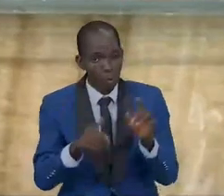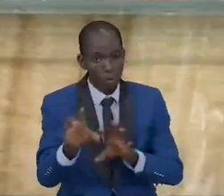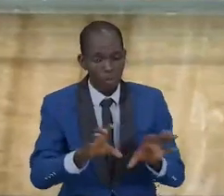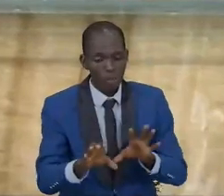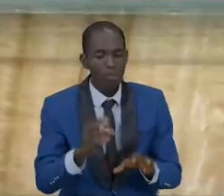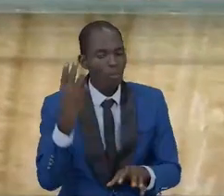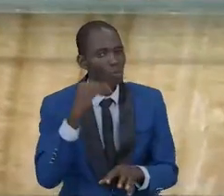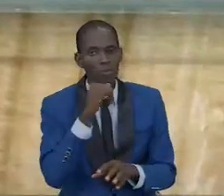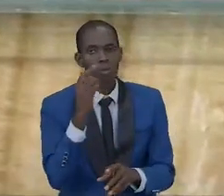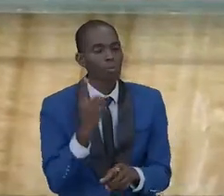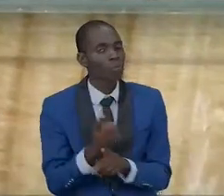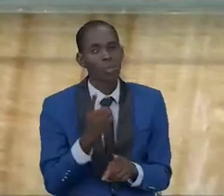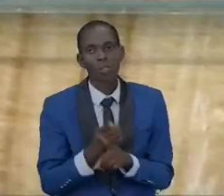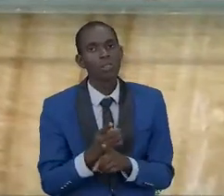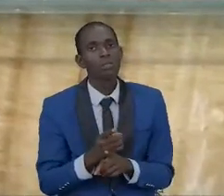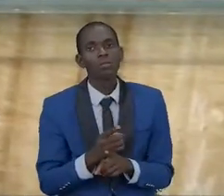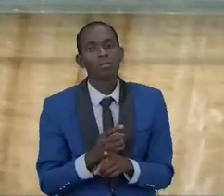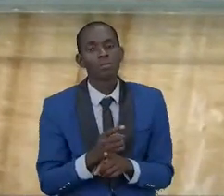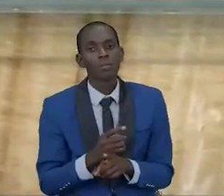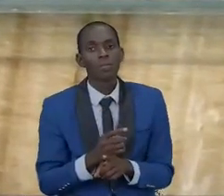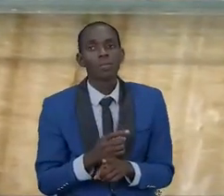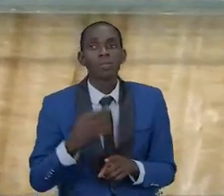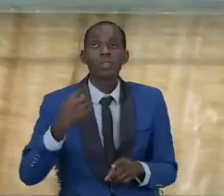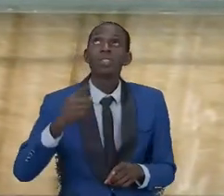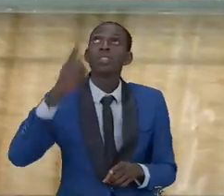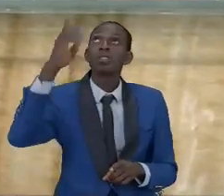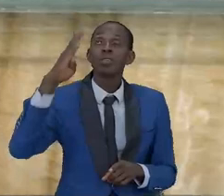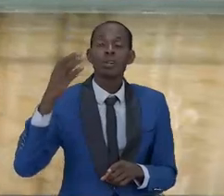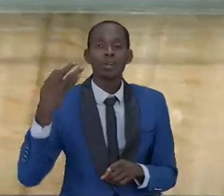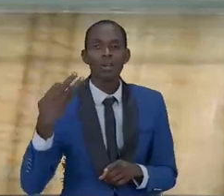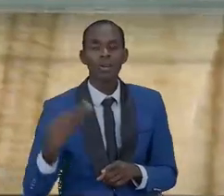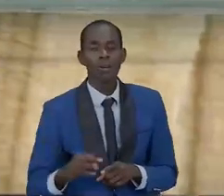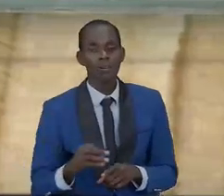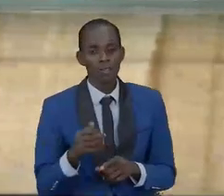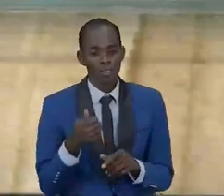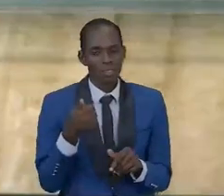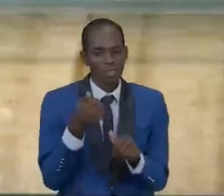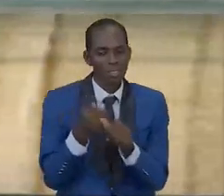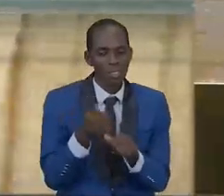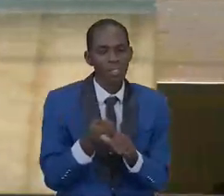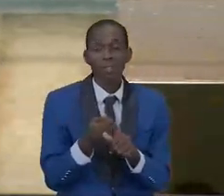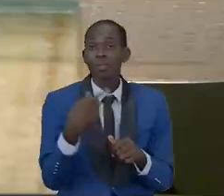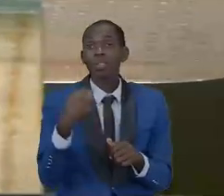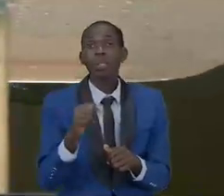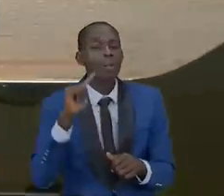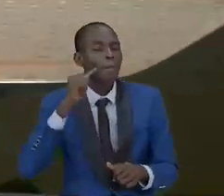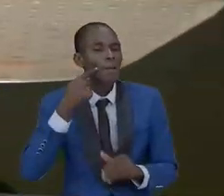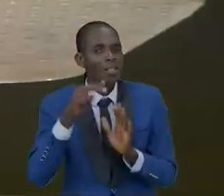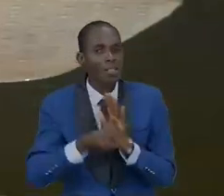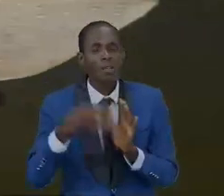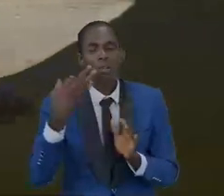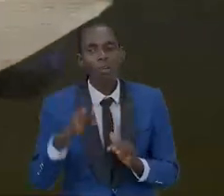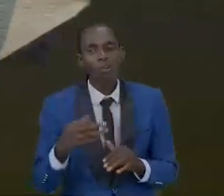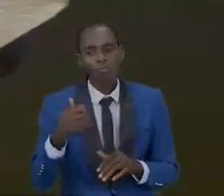n'était pas juste c'est mauvais il y a alors le fossé de l'agiture de soi sans la grâce